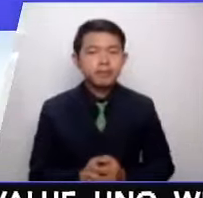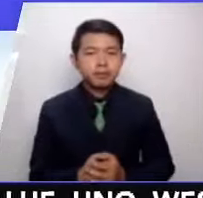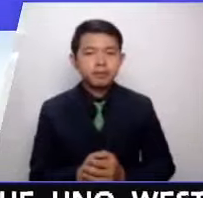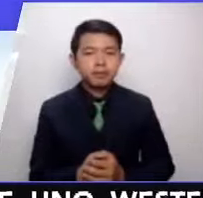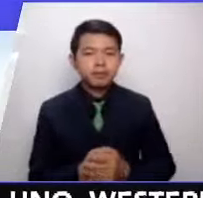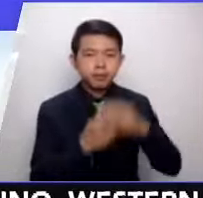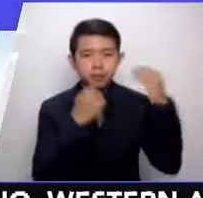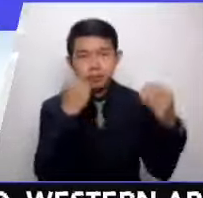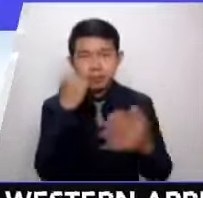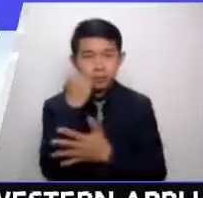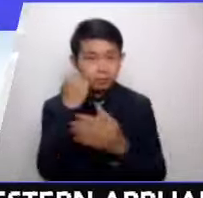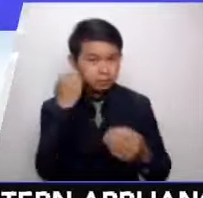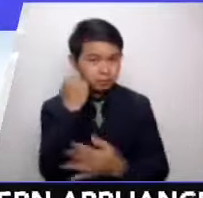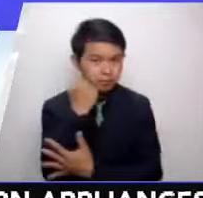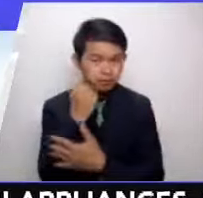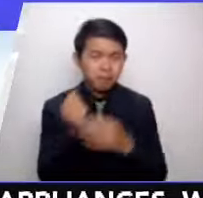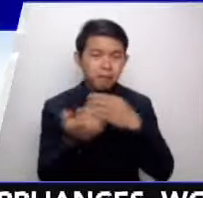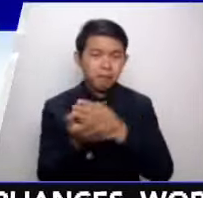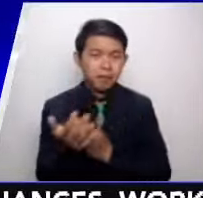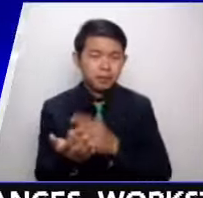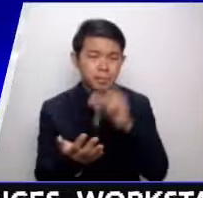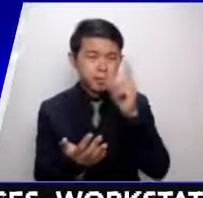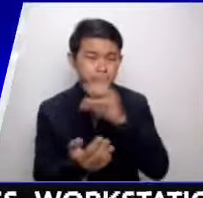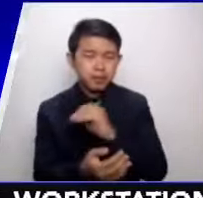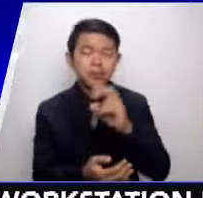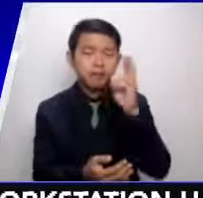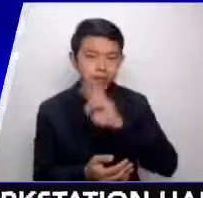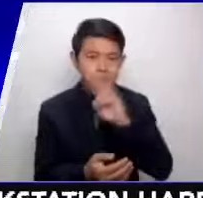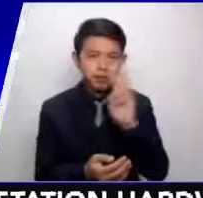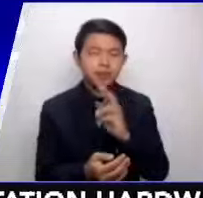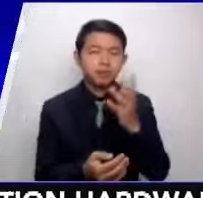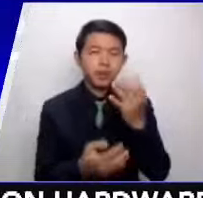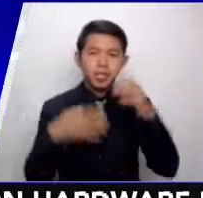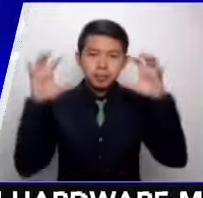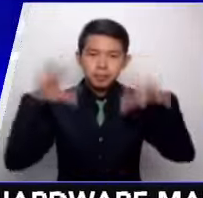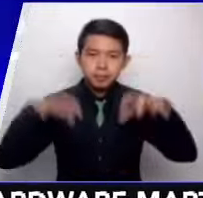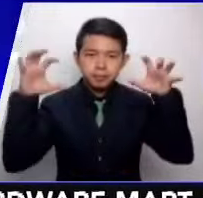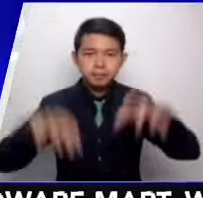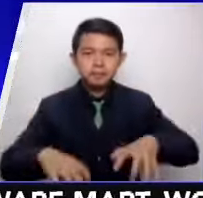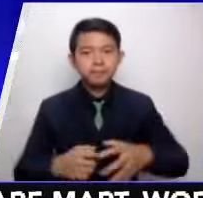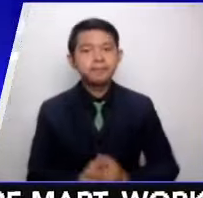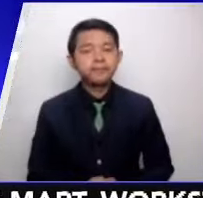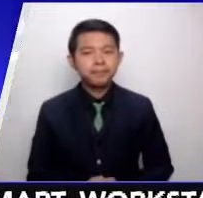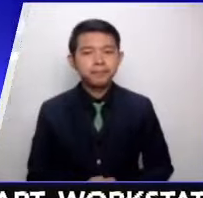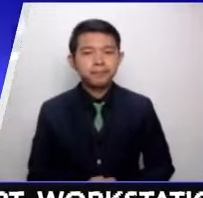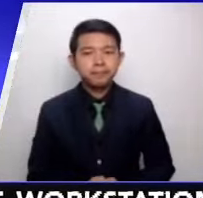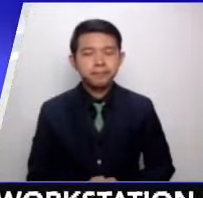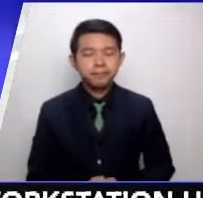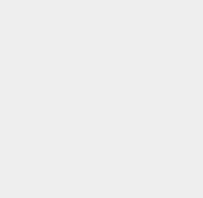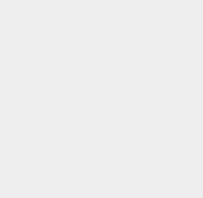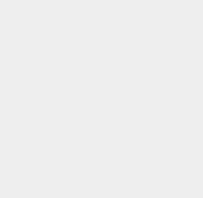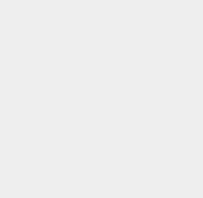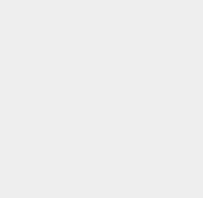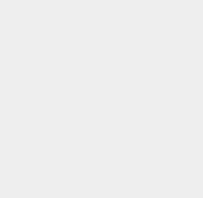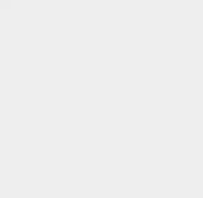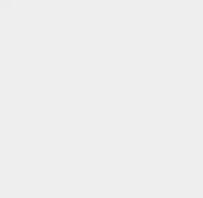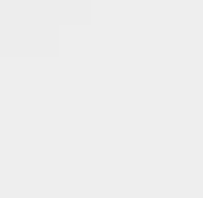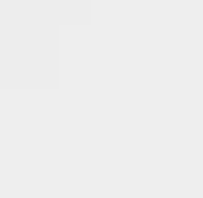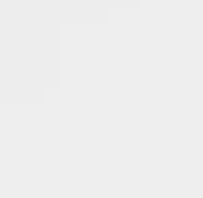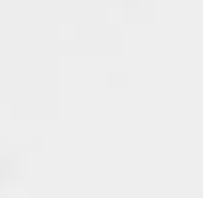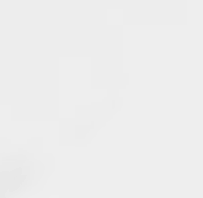Visayas. Ito ang unang balita. EJ Gomez para sa GMA Integrated News.